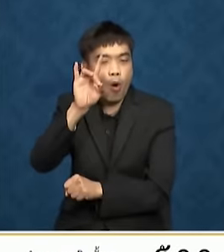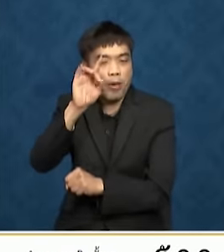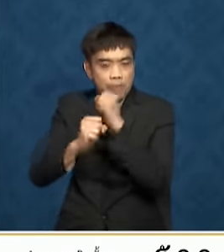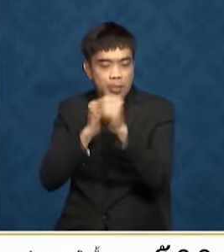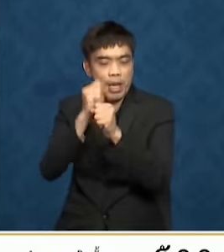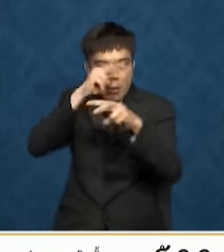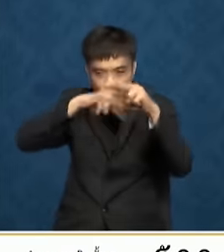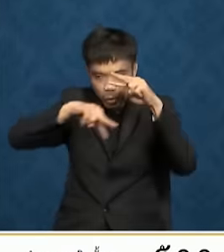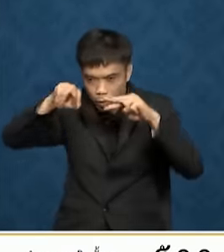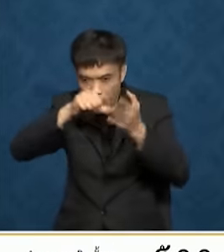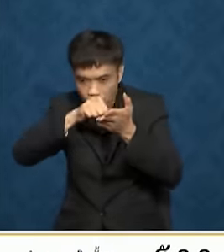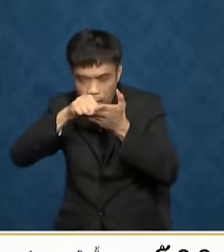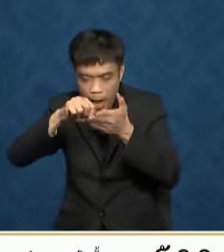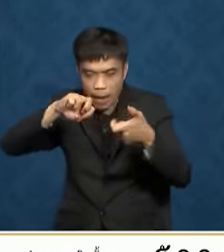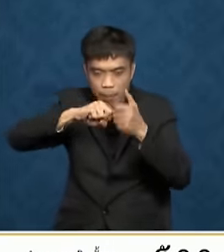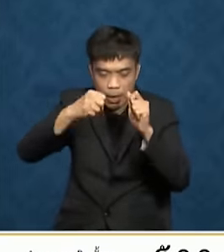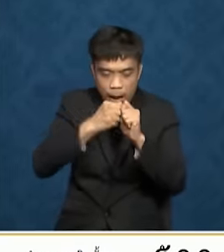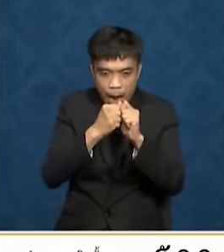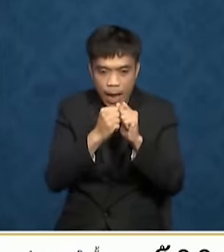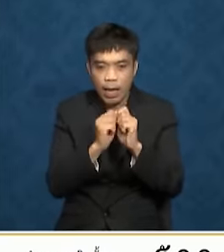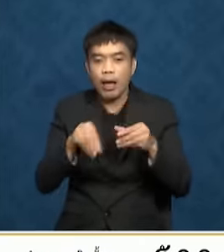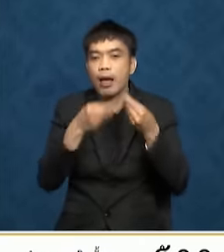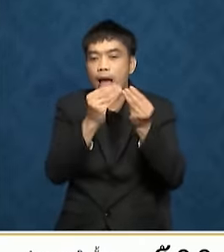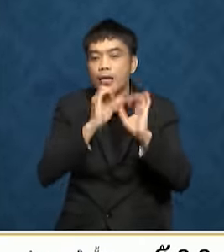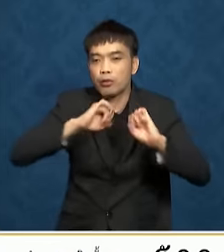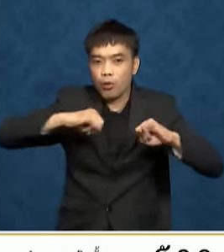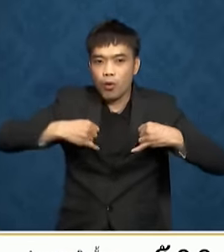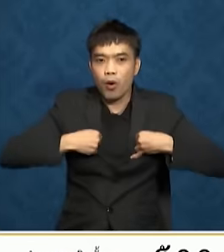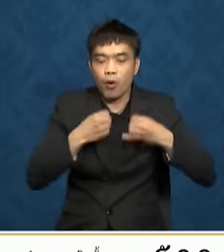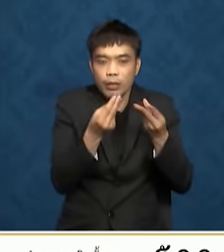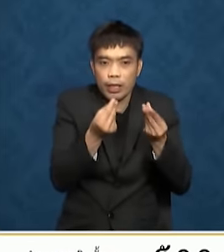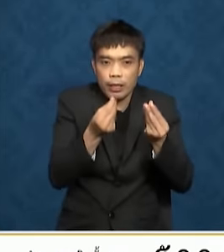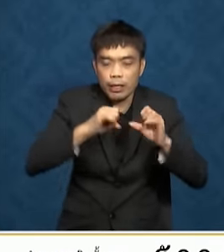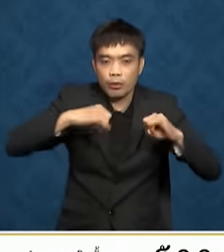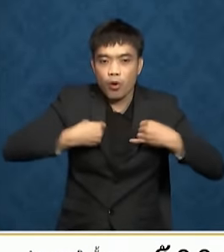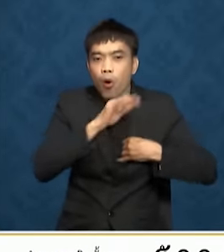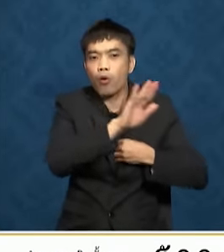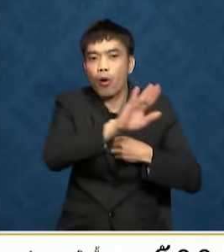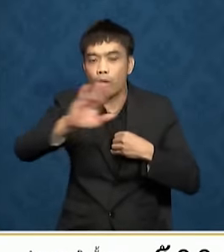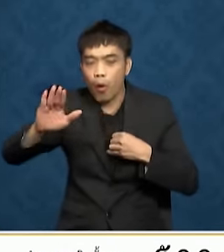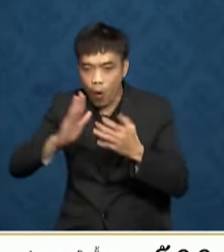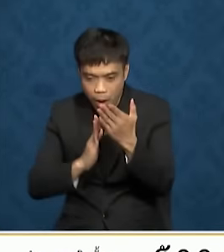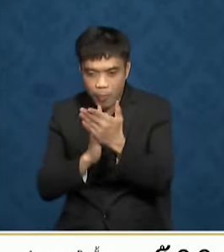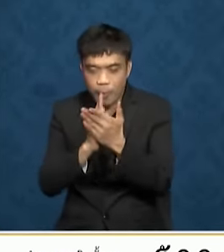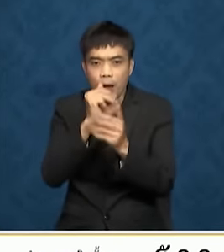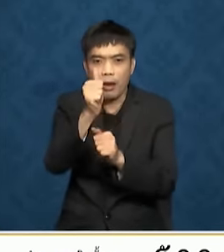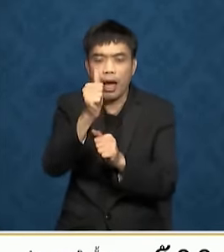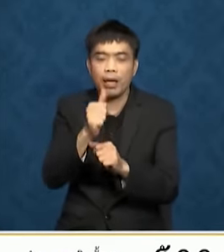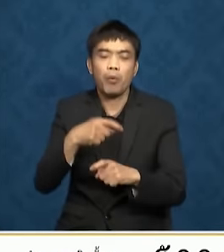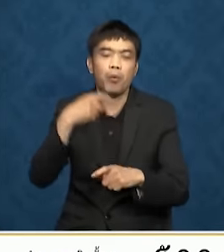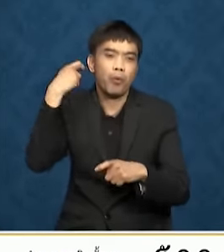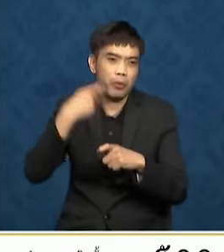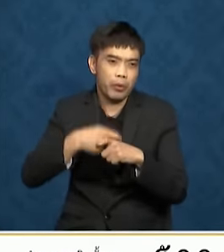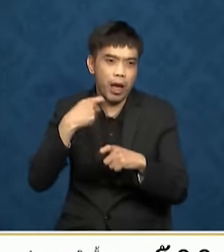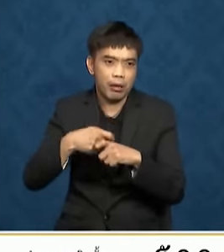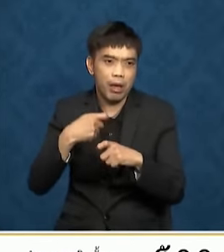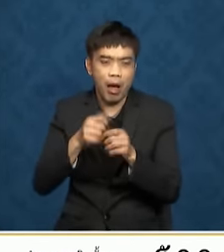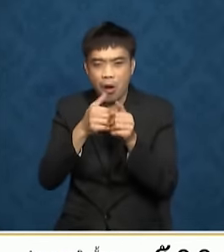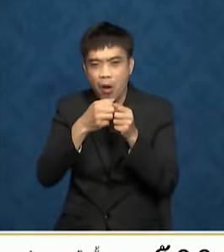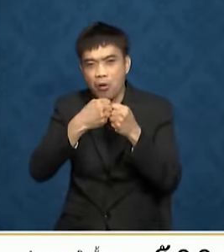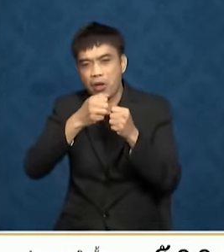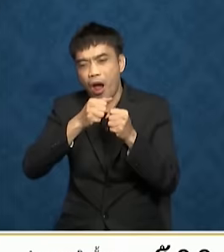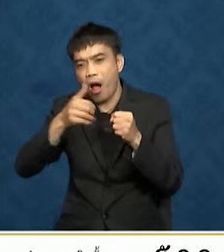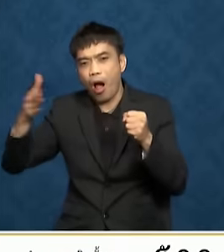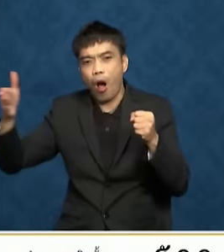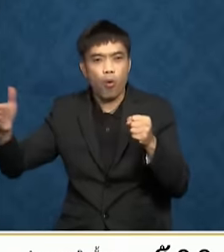ในการแก้ปัญหาเรื่องเกี่ยวกับที่ดินให้กับพี่น้องเกษตรกรทำให้สามารถืตาอ้าปากได้คล้ายๆกับที่ผมเคยพูดไว้เรื่องเกี่ยวกับกระดุม 5เม็ด